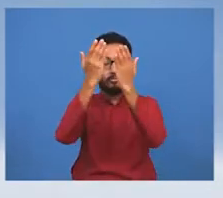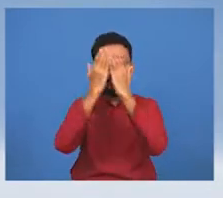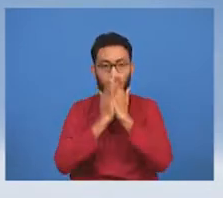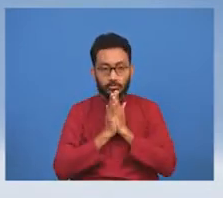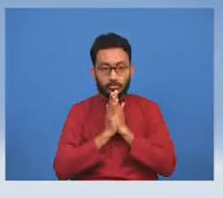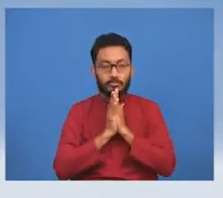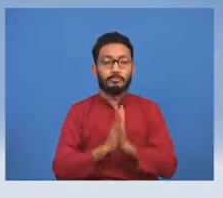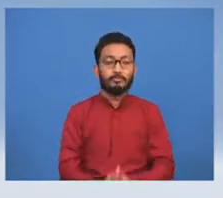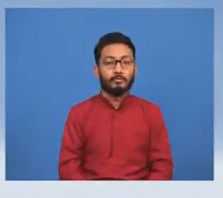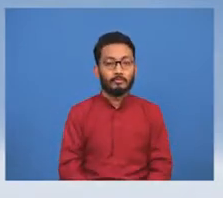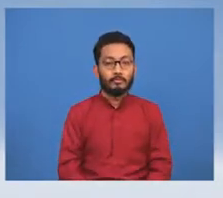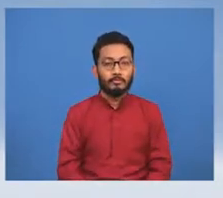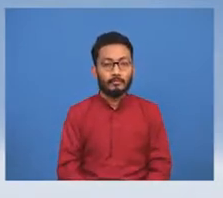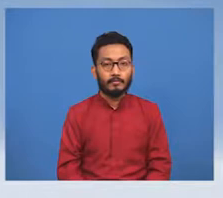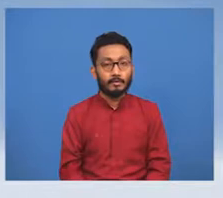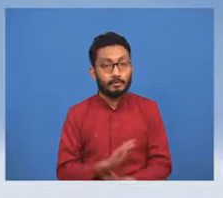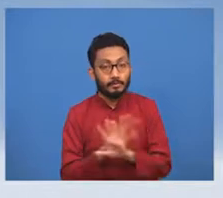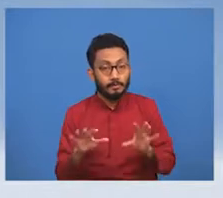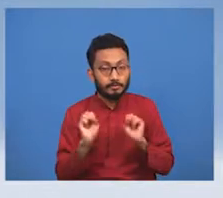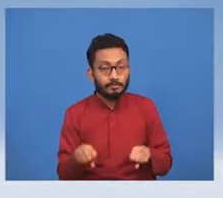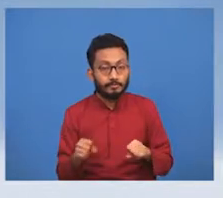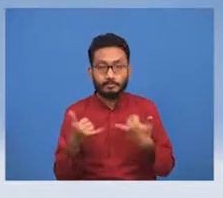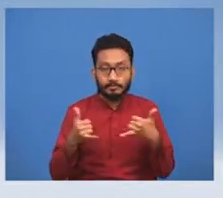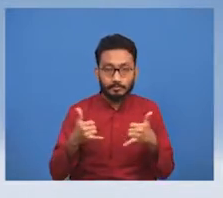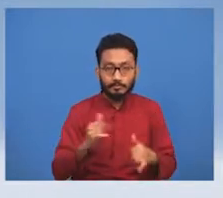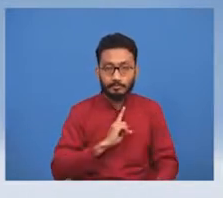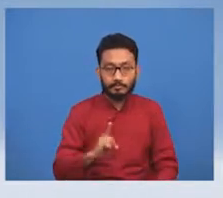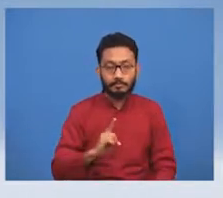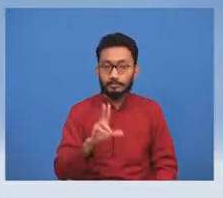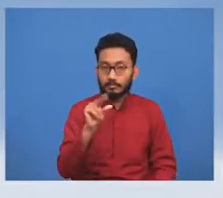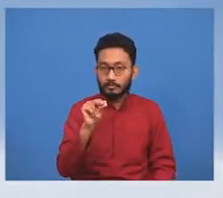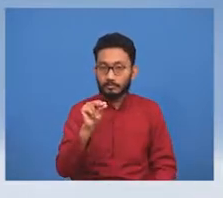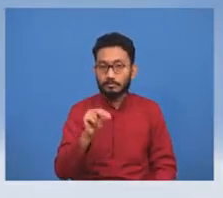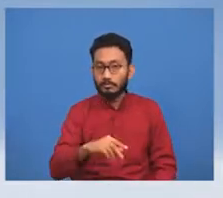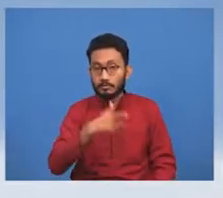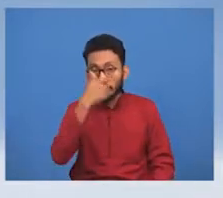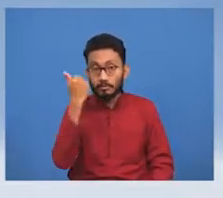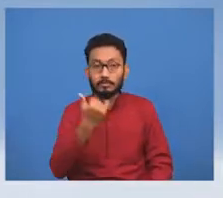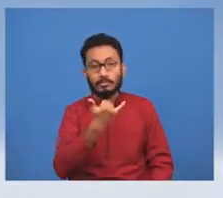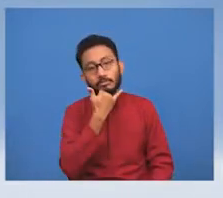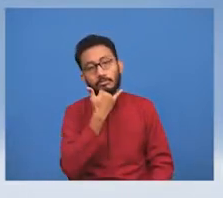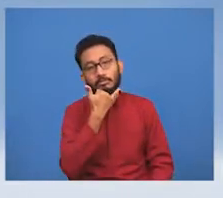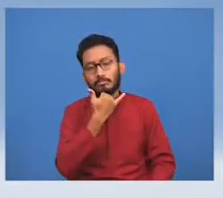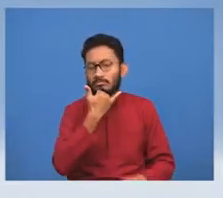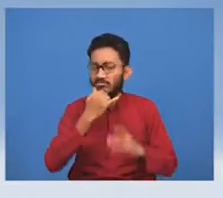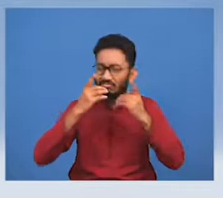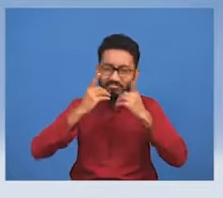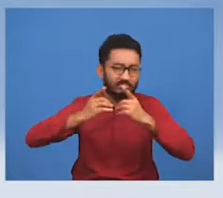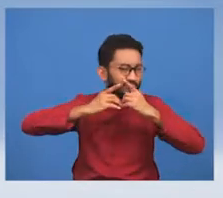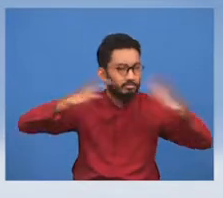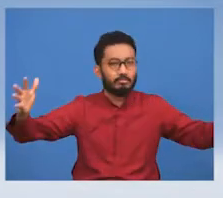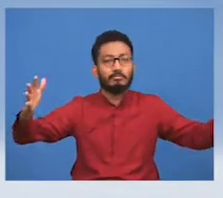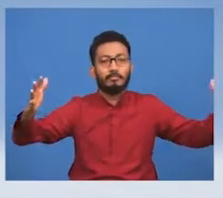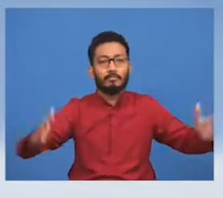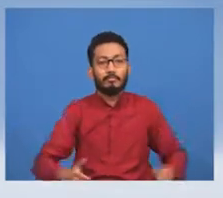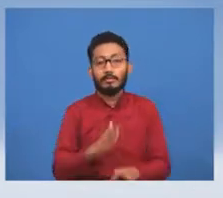atau mempermainkan ajaran agama kerana ia merupakan kesalahan yang cukup besar di sisi Allah Subhanahu